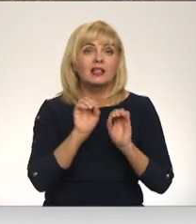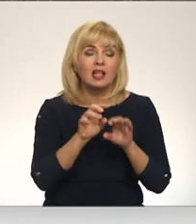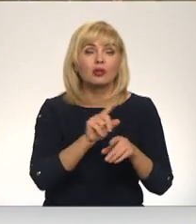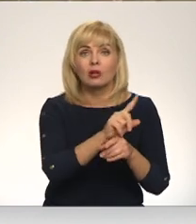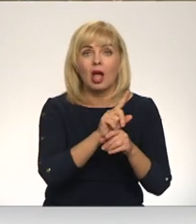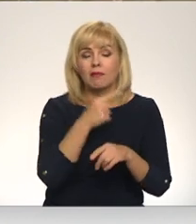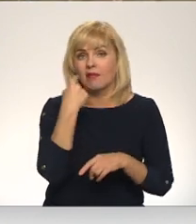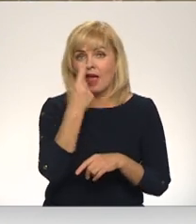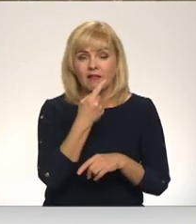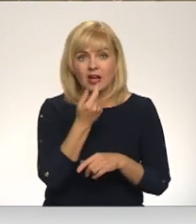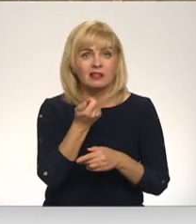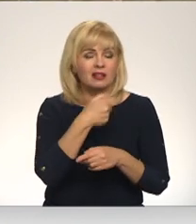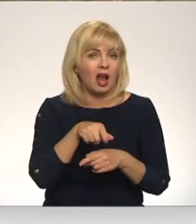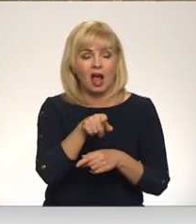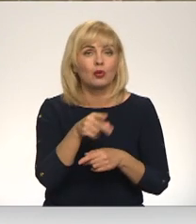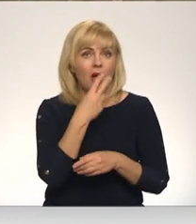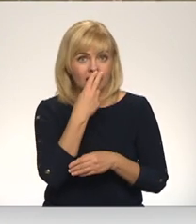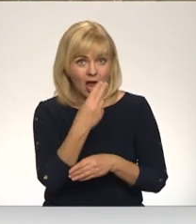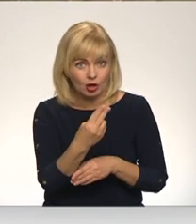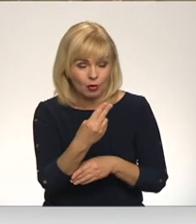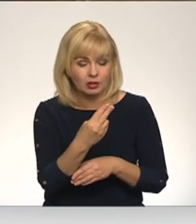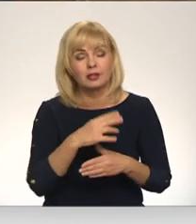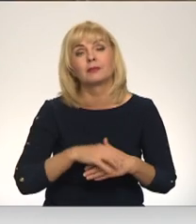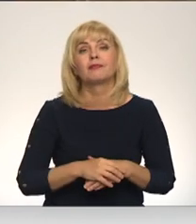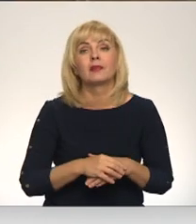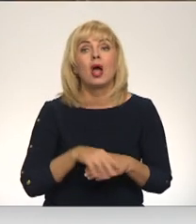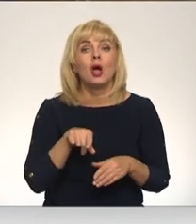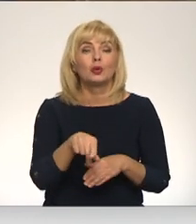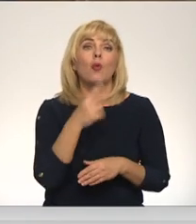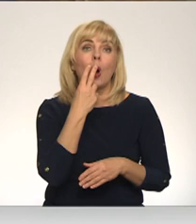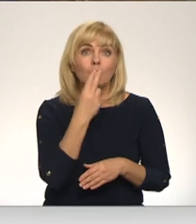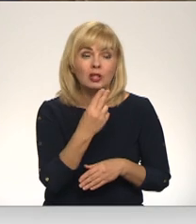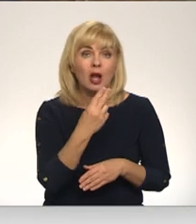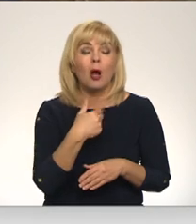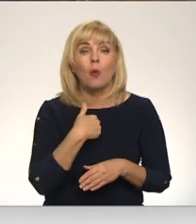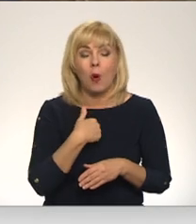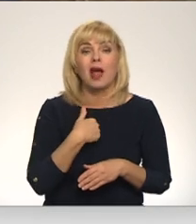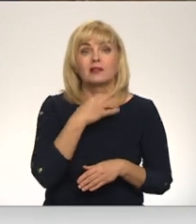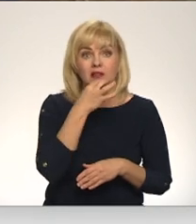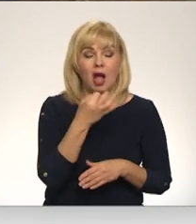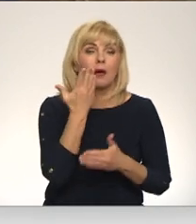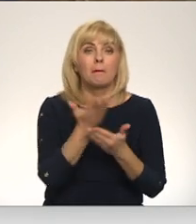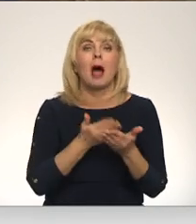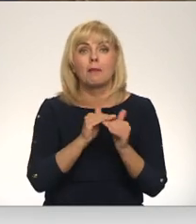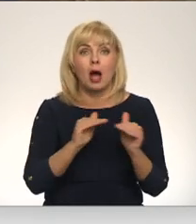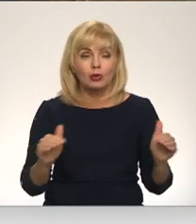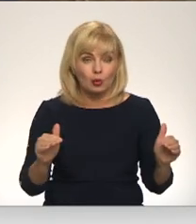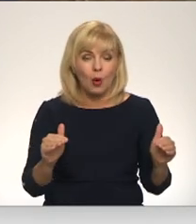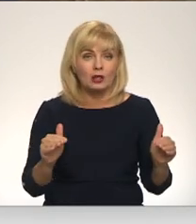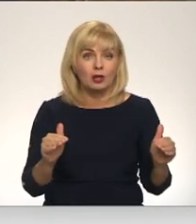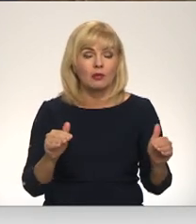Lielgabalu neviens nekad vairs neieraudzīs. Uzskatīsim to, ka tas, ko es saku, ir pamatoti un